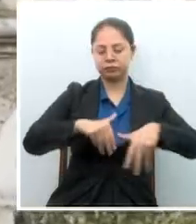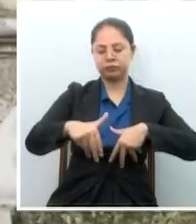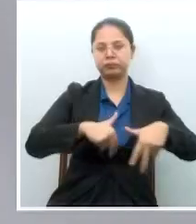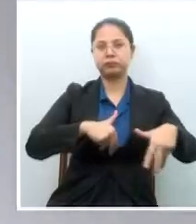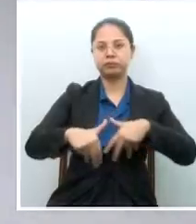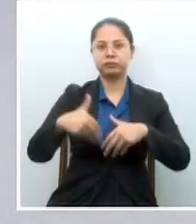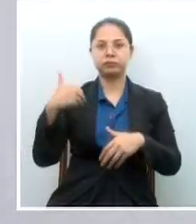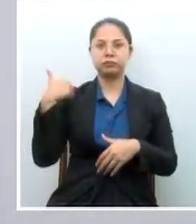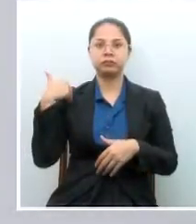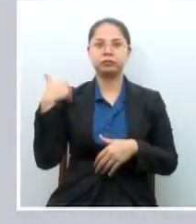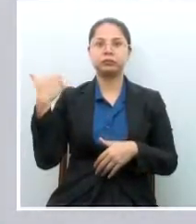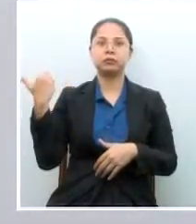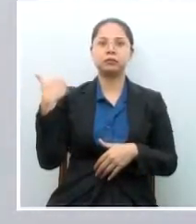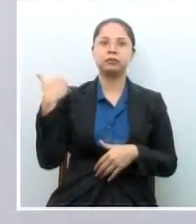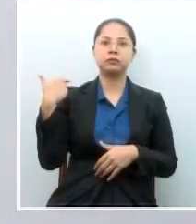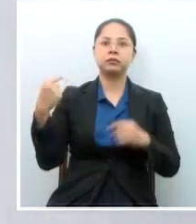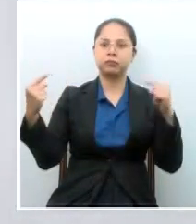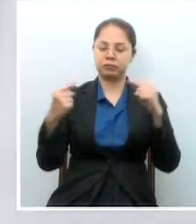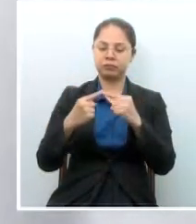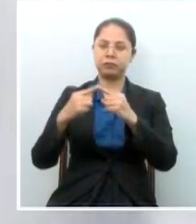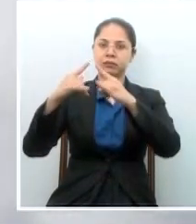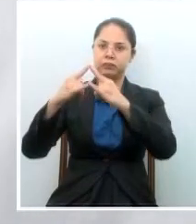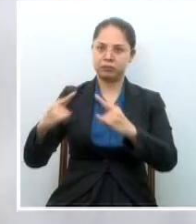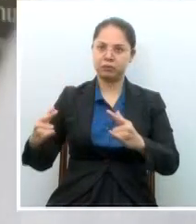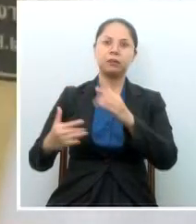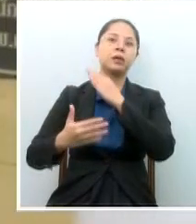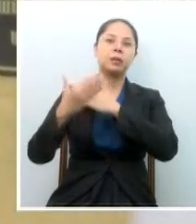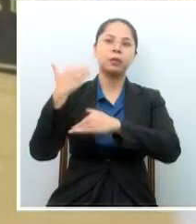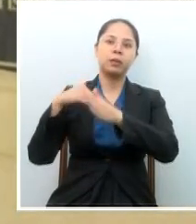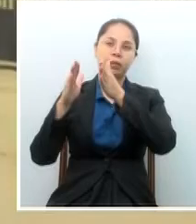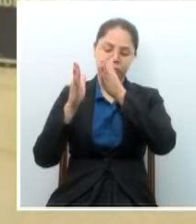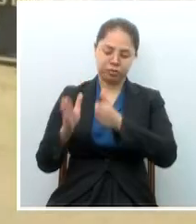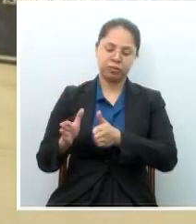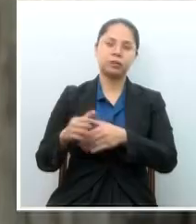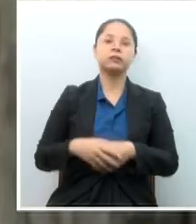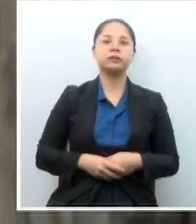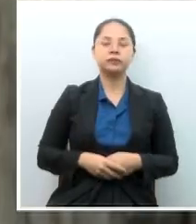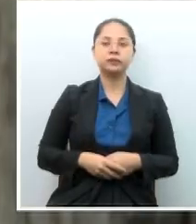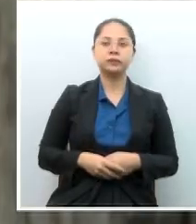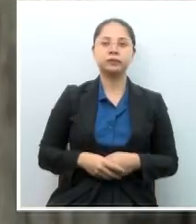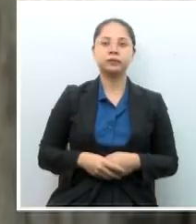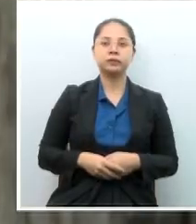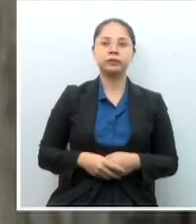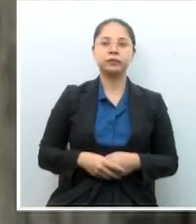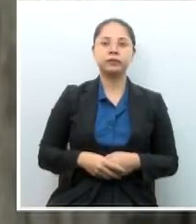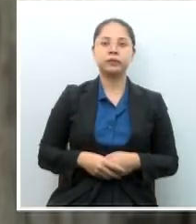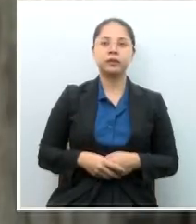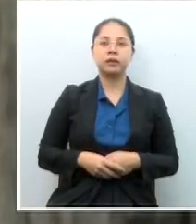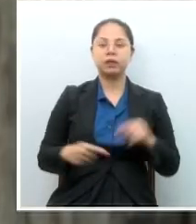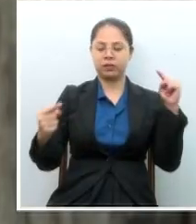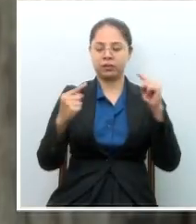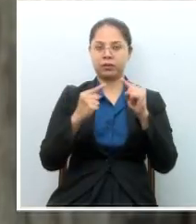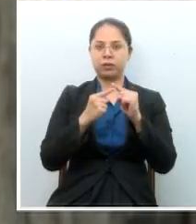ยังมีศาลของเจ้าพ่อพะวอที่เป็นประวัติบุคคลนะคะแล้วก็รวมไปถึงสมเด็จพระเจ้าต